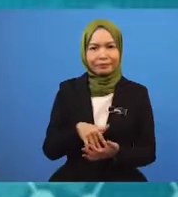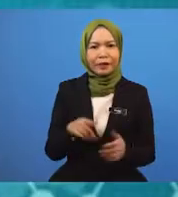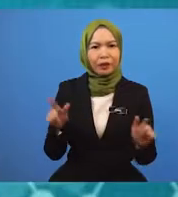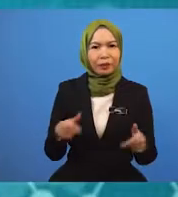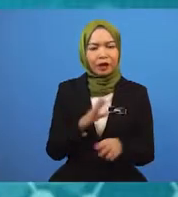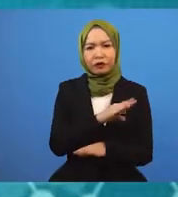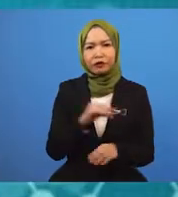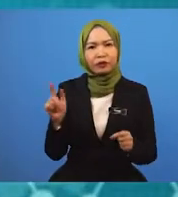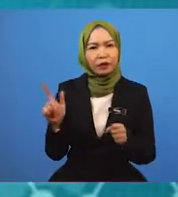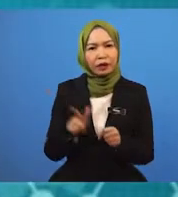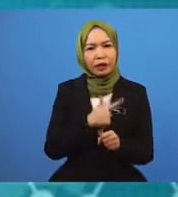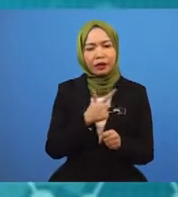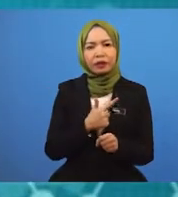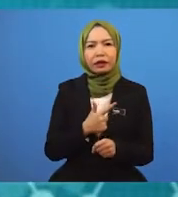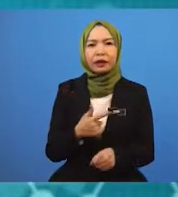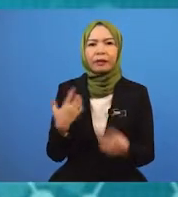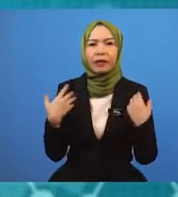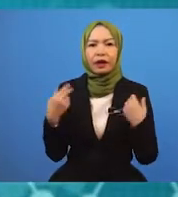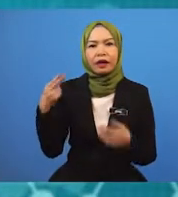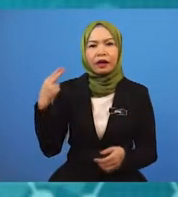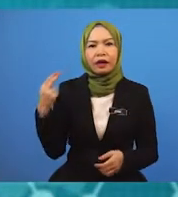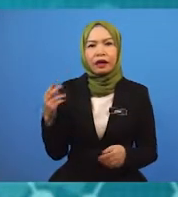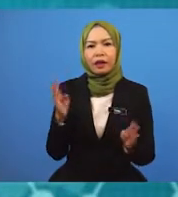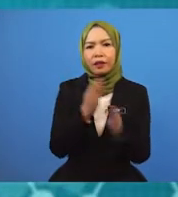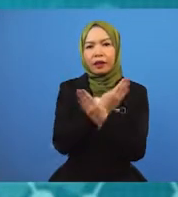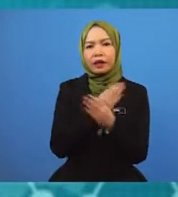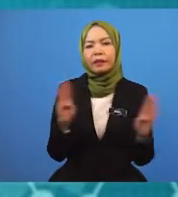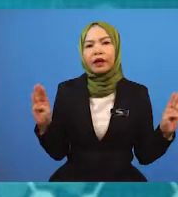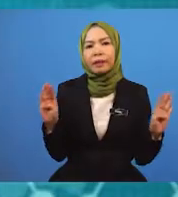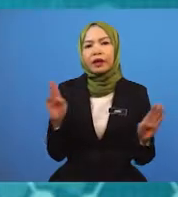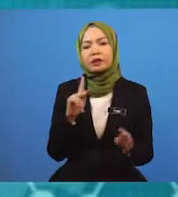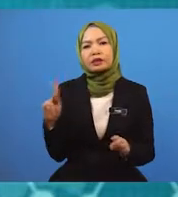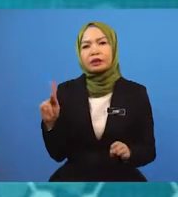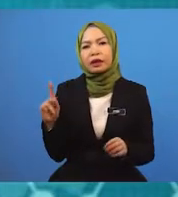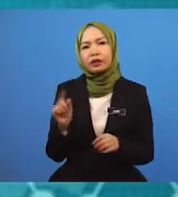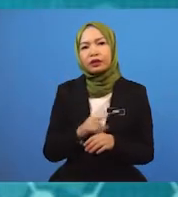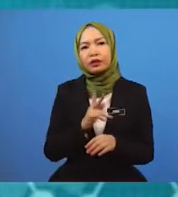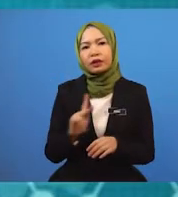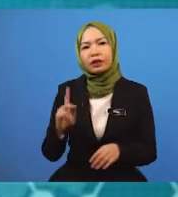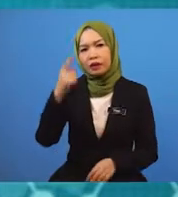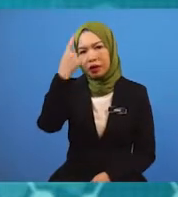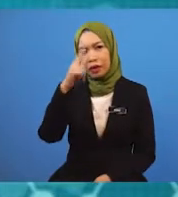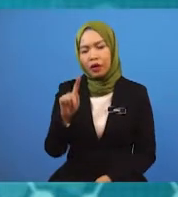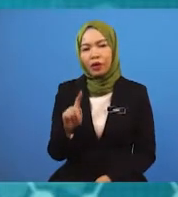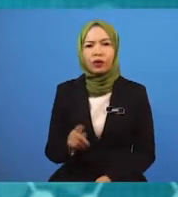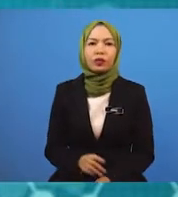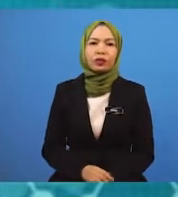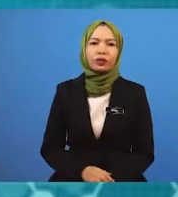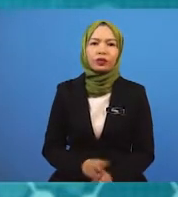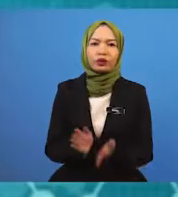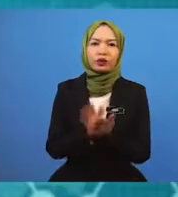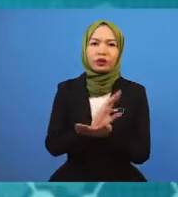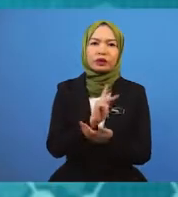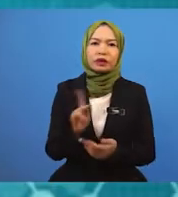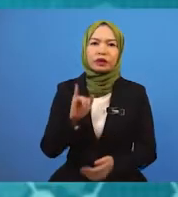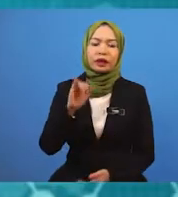Beberapa haba yang dibebaskan akan digunakan untuk memastikan pengayunan